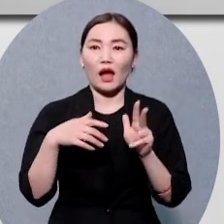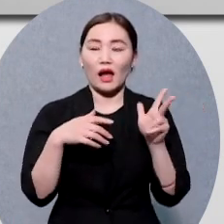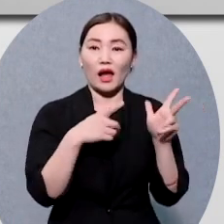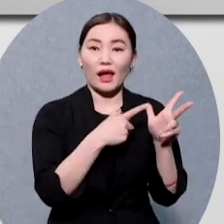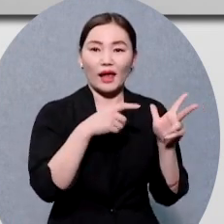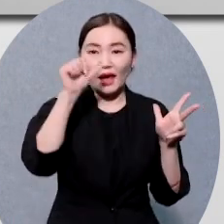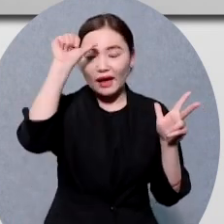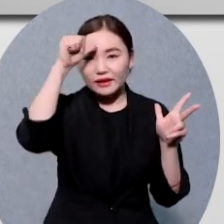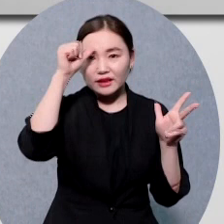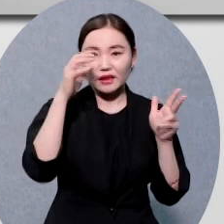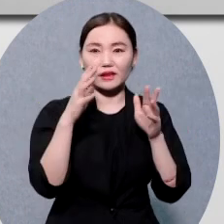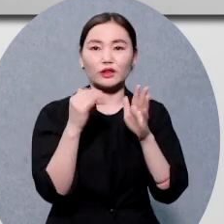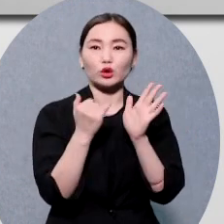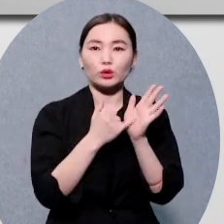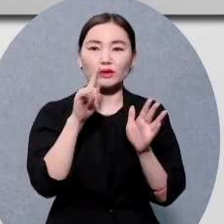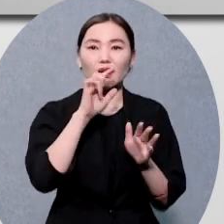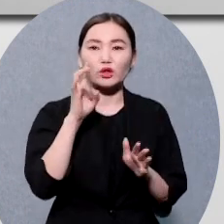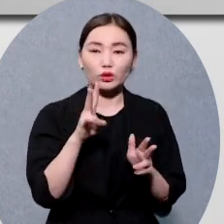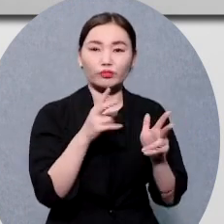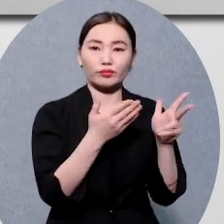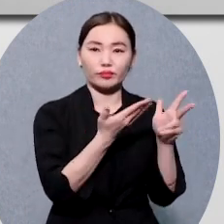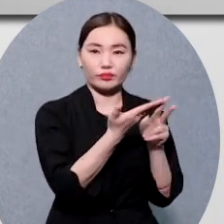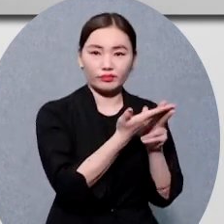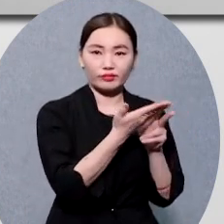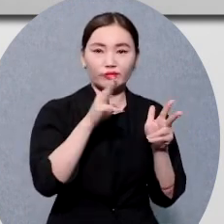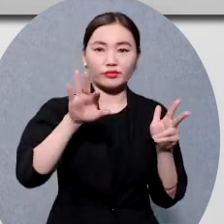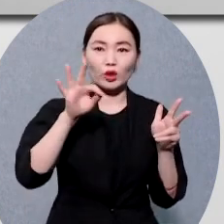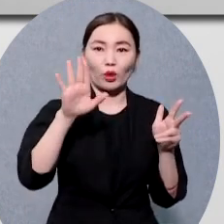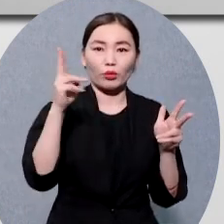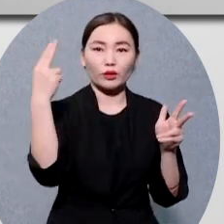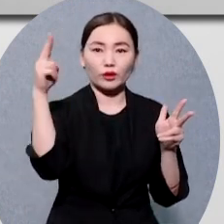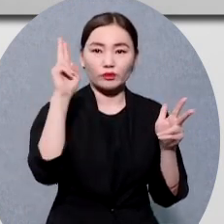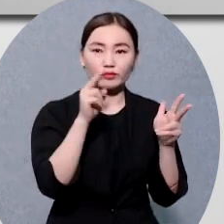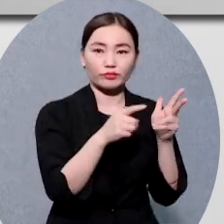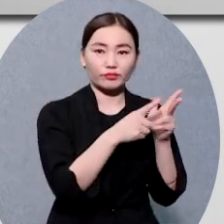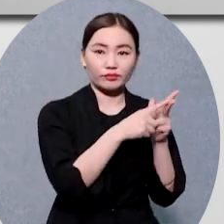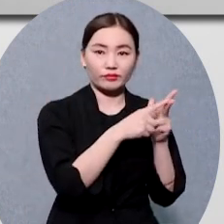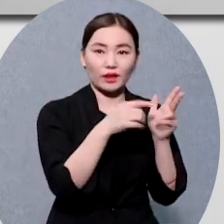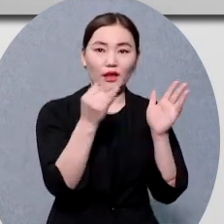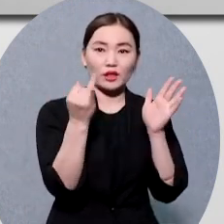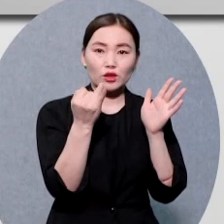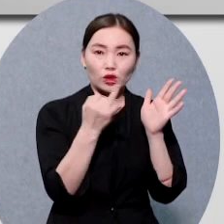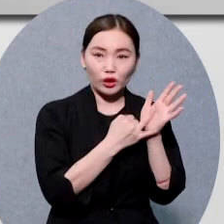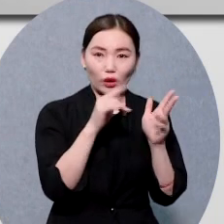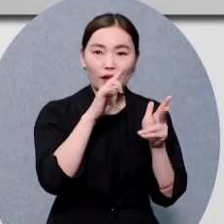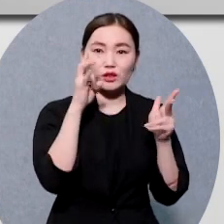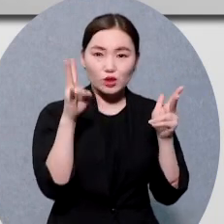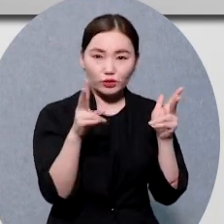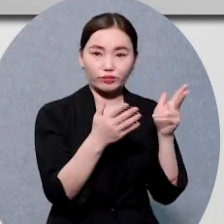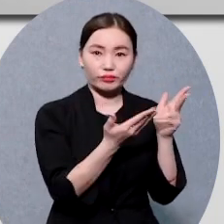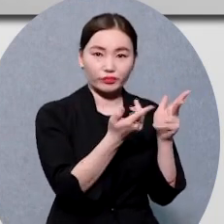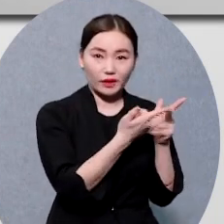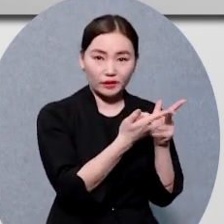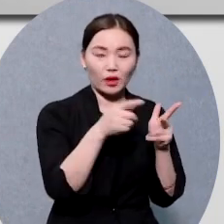зуунд дэлгэрсэн. Одоогоос хэдэн жилийн өмнө болсон үйл явдал вэ гэдгээ бүгдээрээ он тоолын бодох аргачлалаараа зууныг